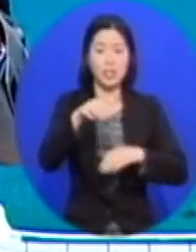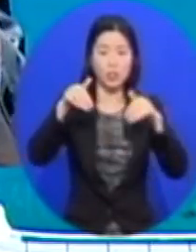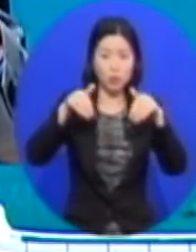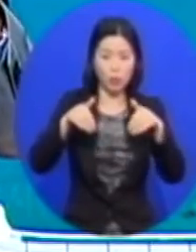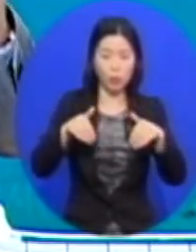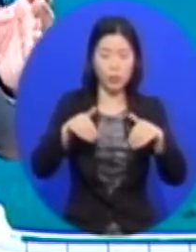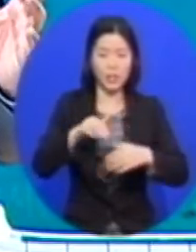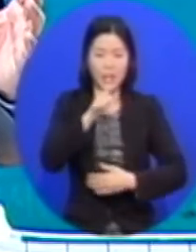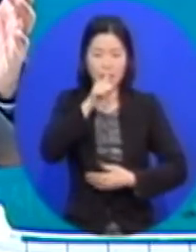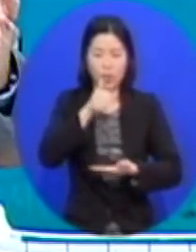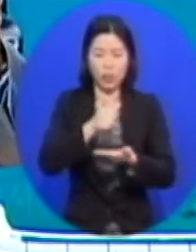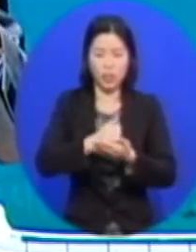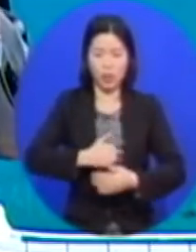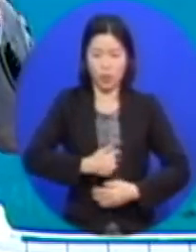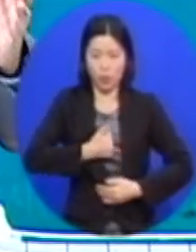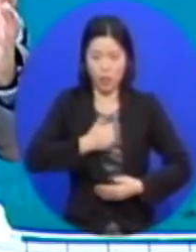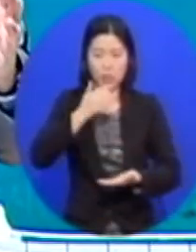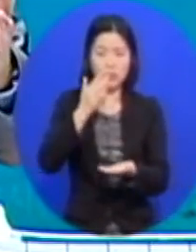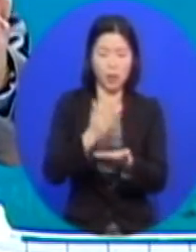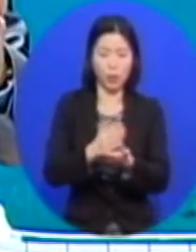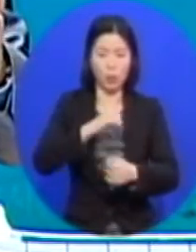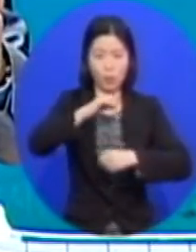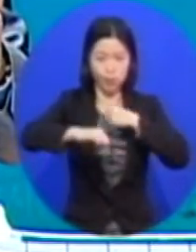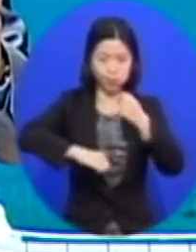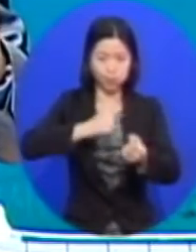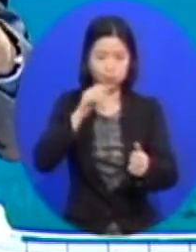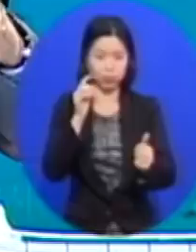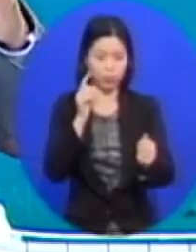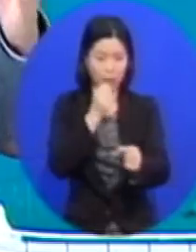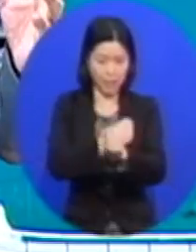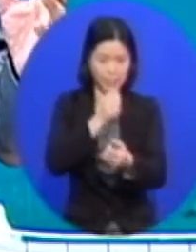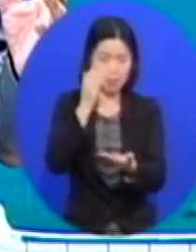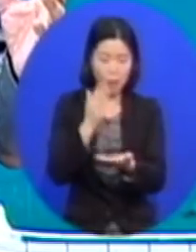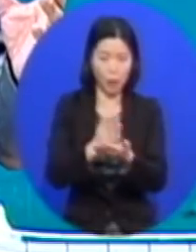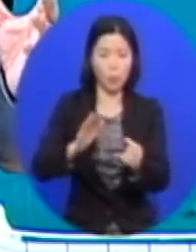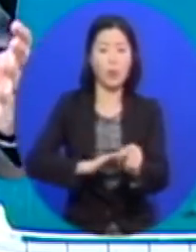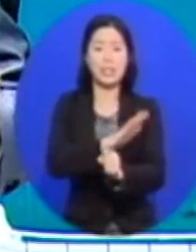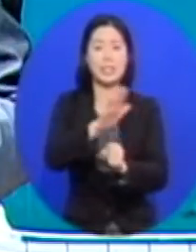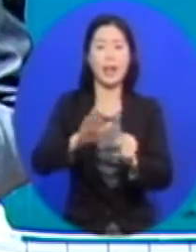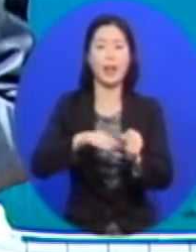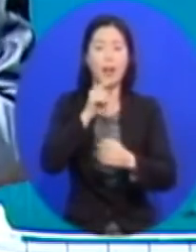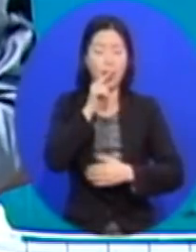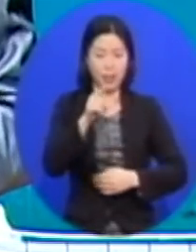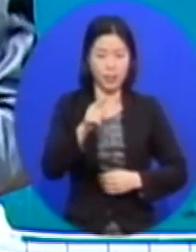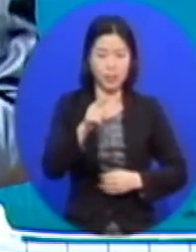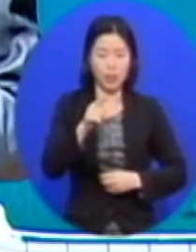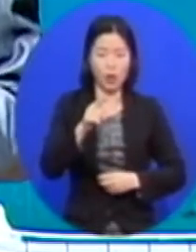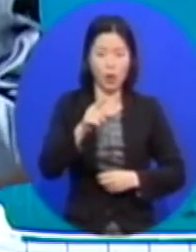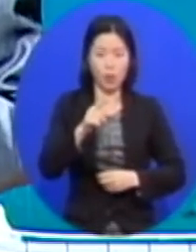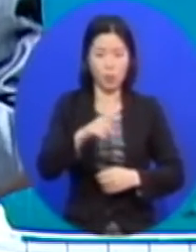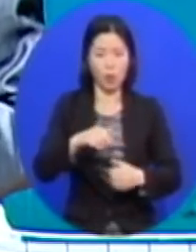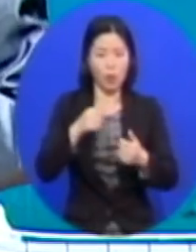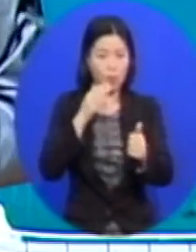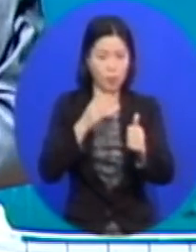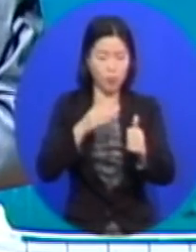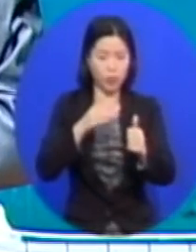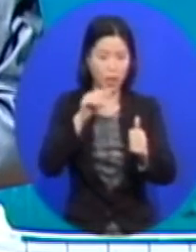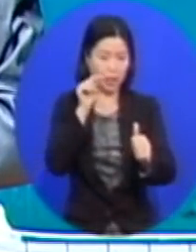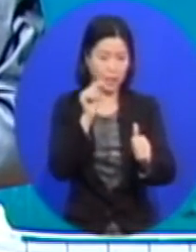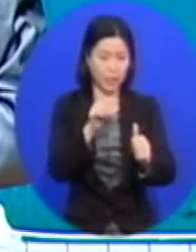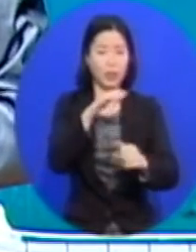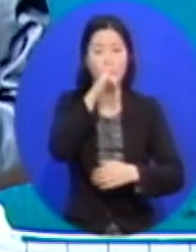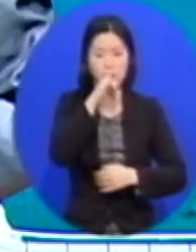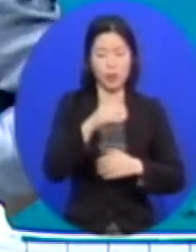절대로 노엽게 하지 말고 함부로 대하지 말고 그리고 사랑하라고 하는 겉면을 오늘 말씀에서 주고